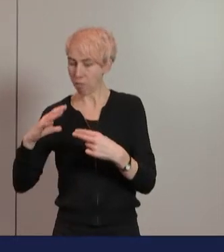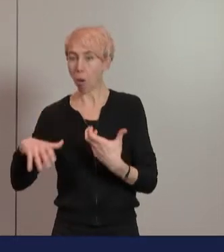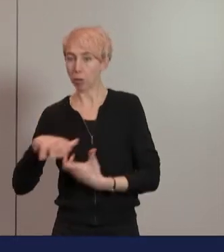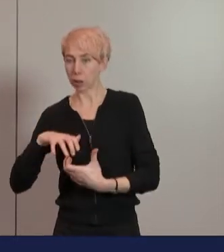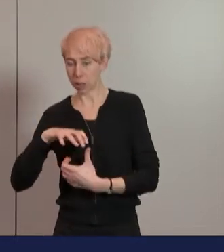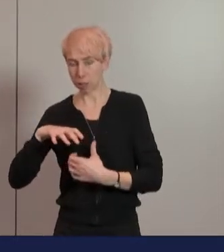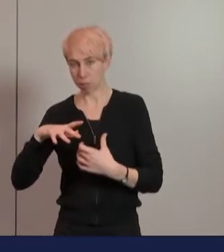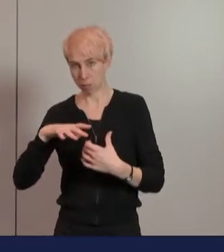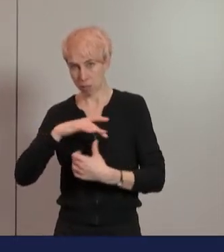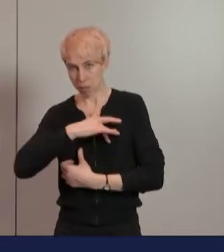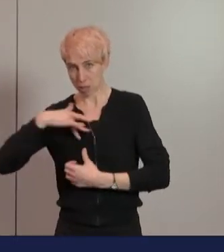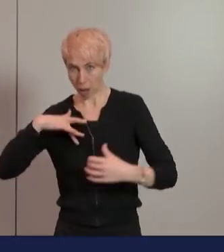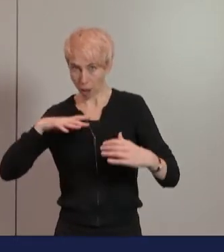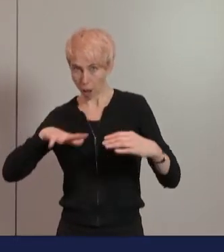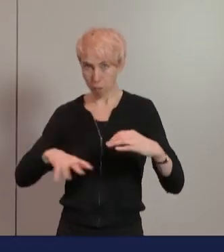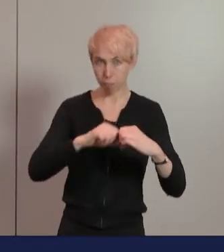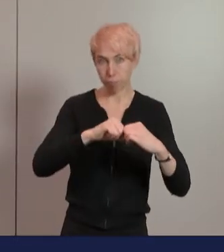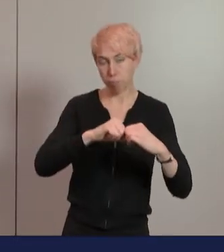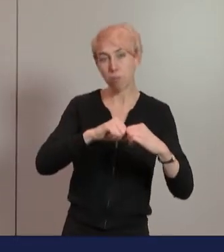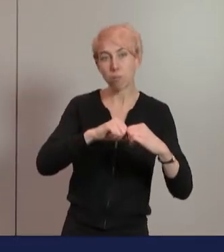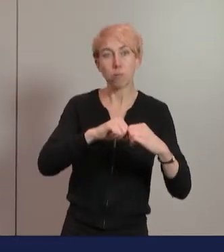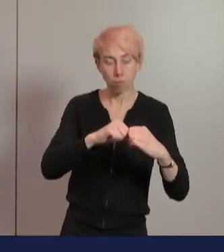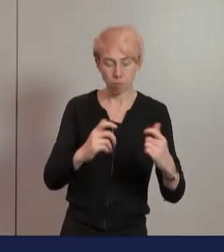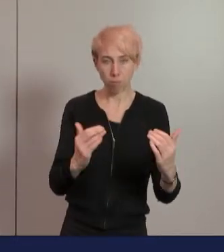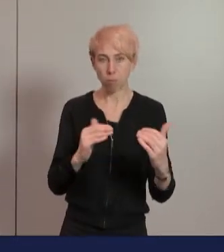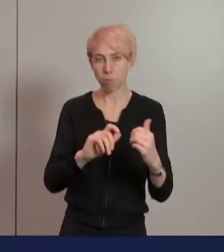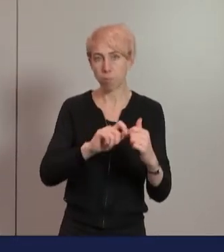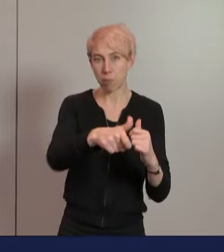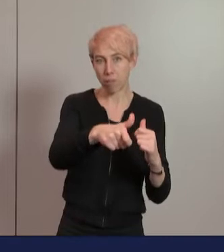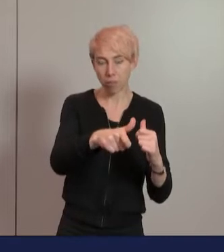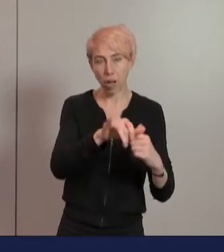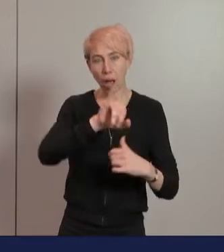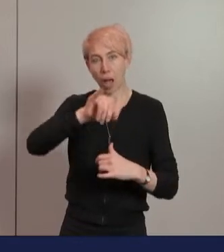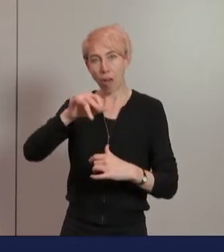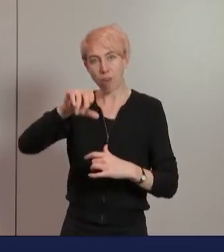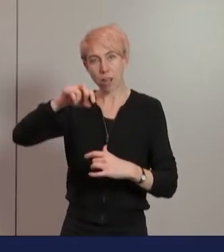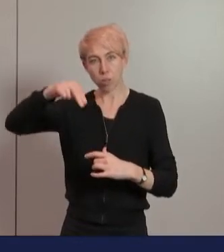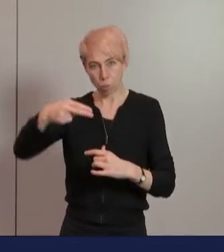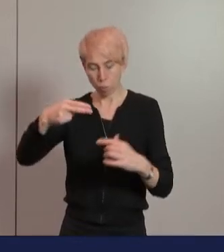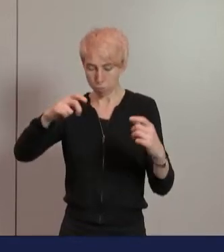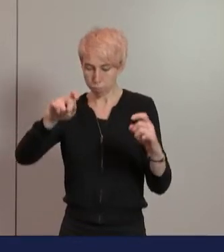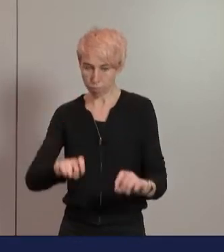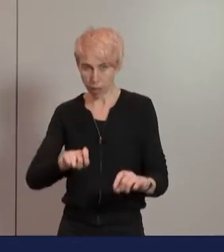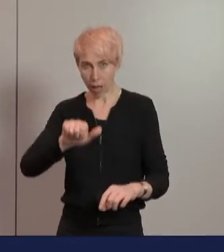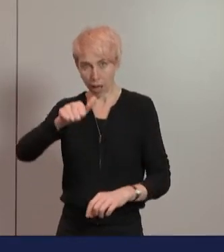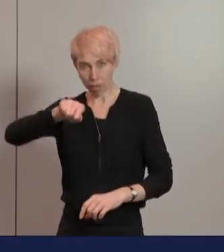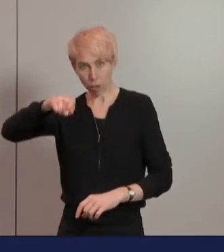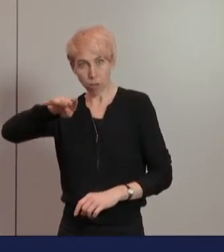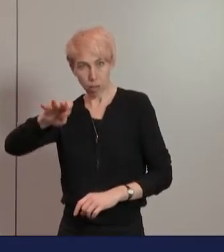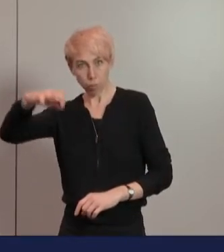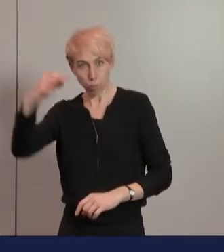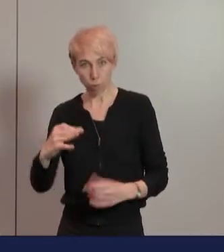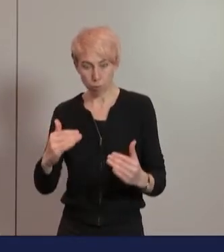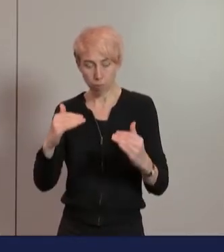sanitaire. Ensuite, une réduction de l'inflation à 1,4%. Et enfin, une